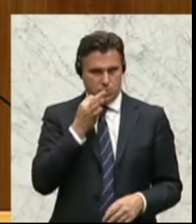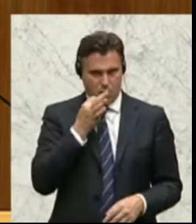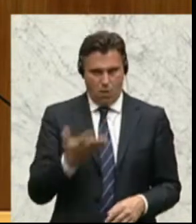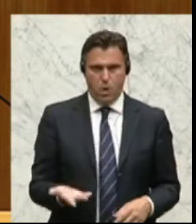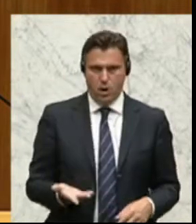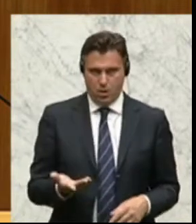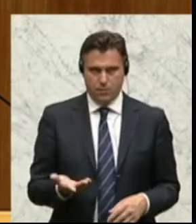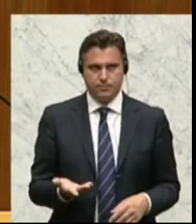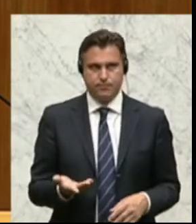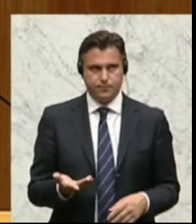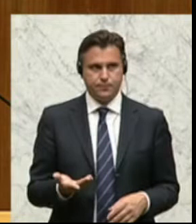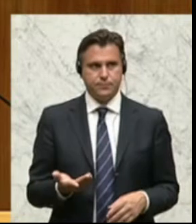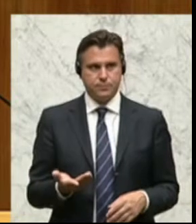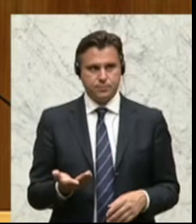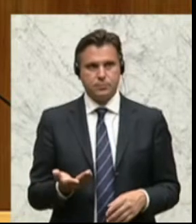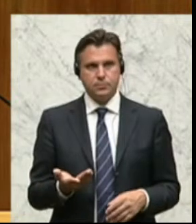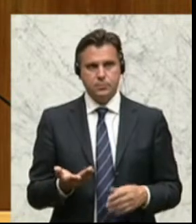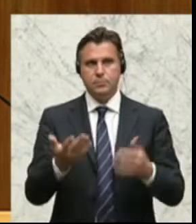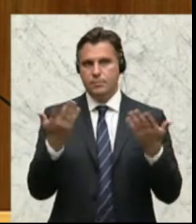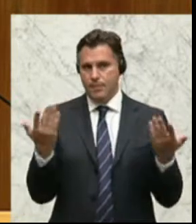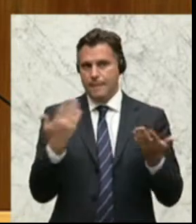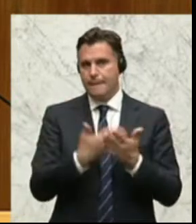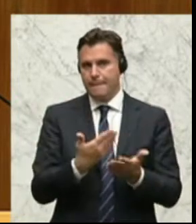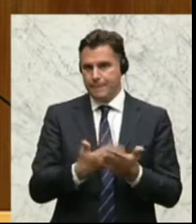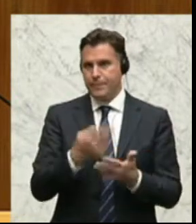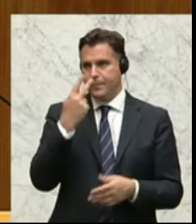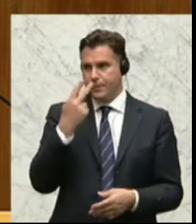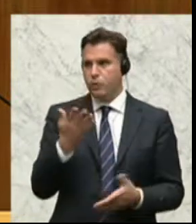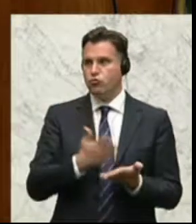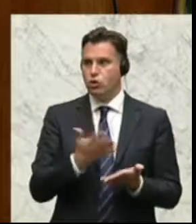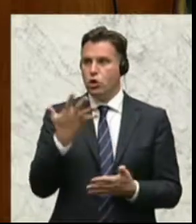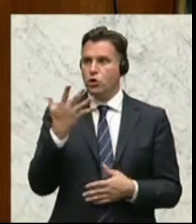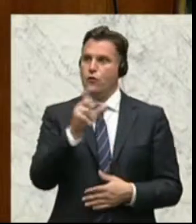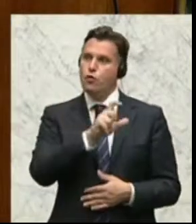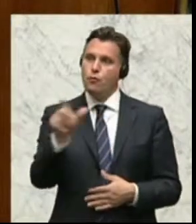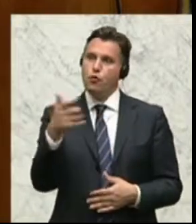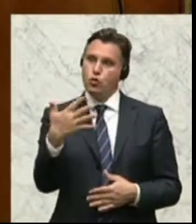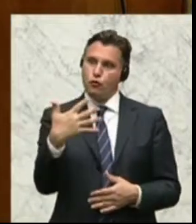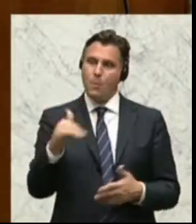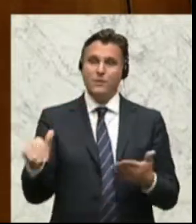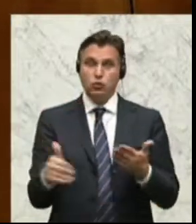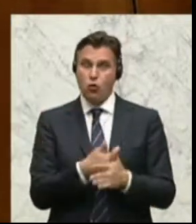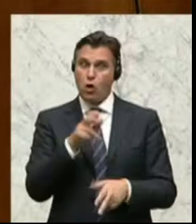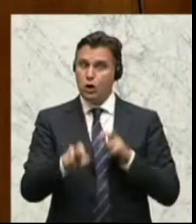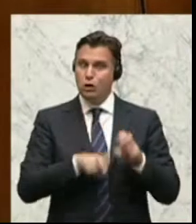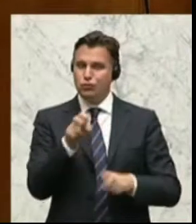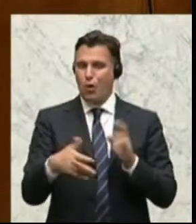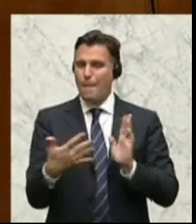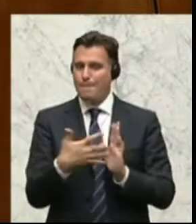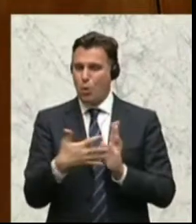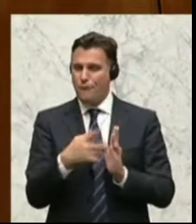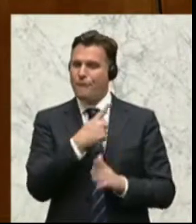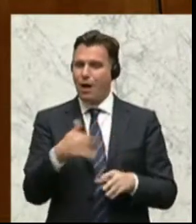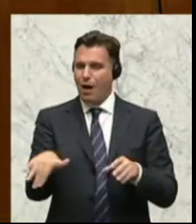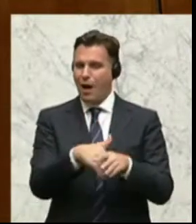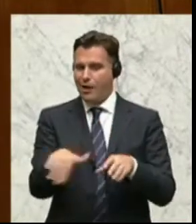Jetzt wissen wir auch, warum hier 550 neue Steuerprüfer eingestellt werden, die dann auf die